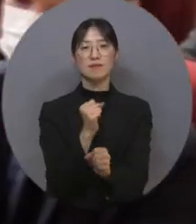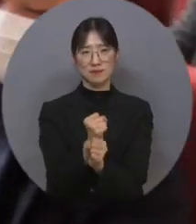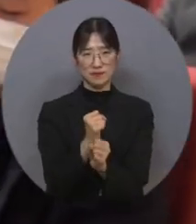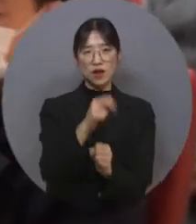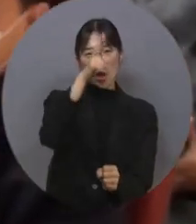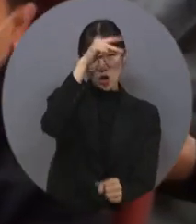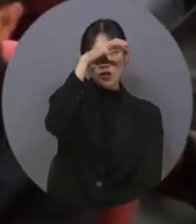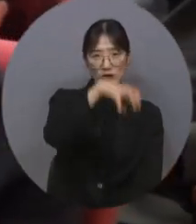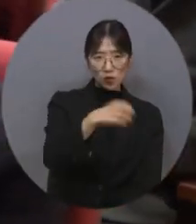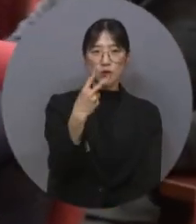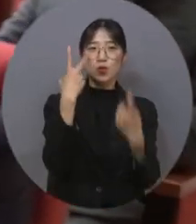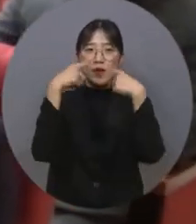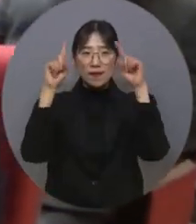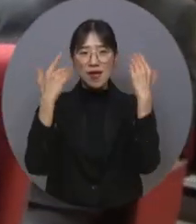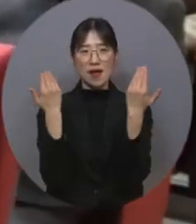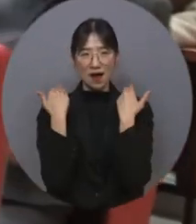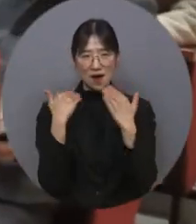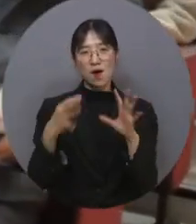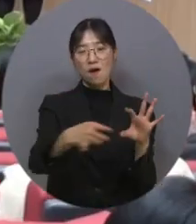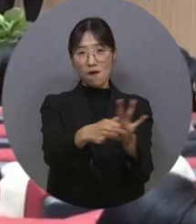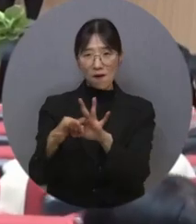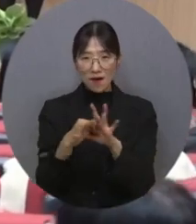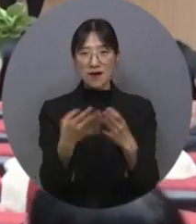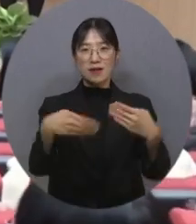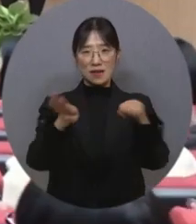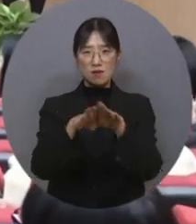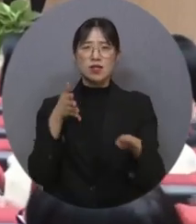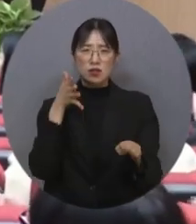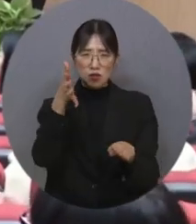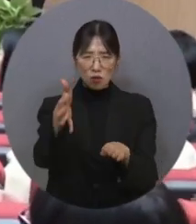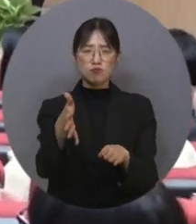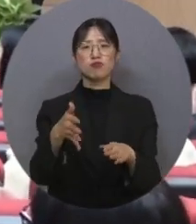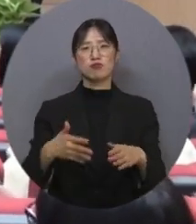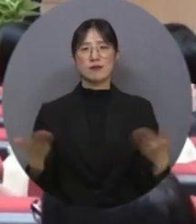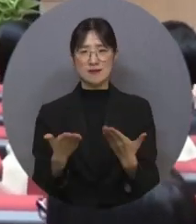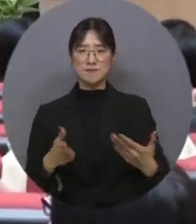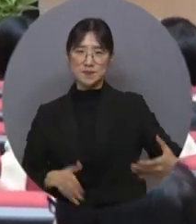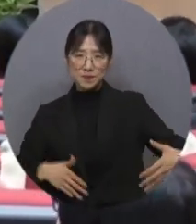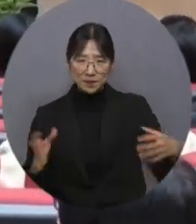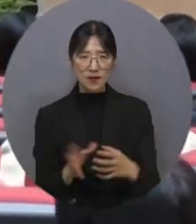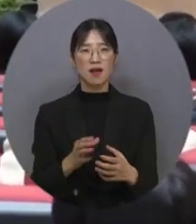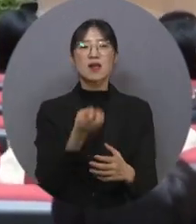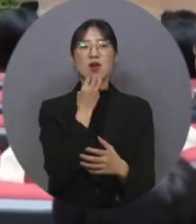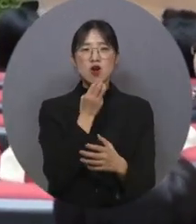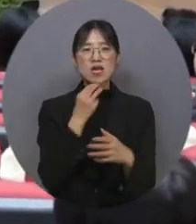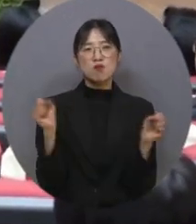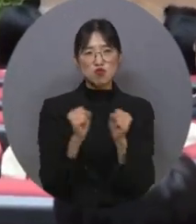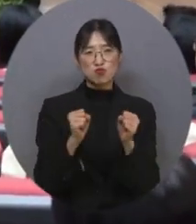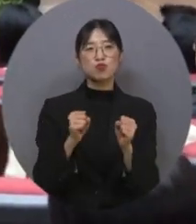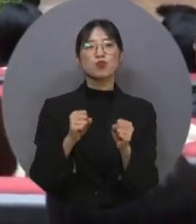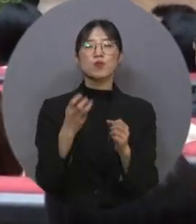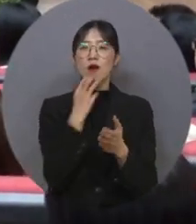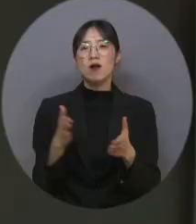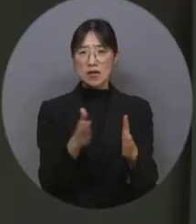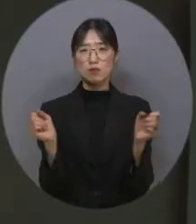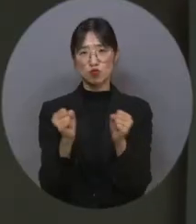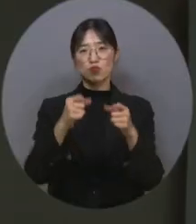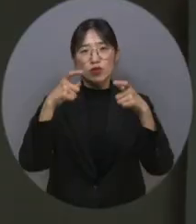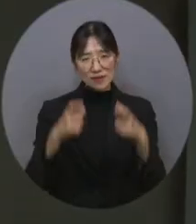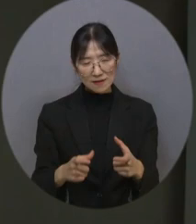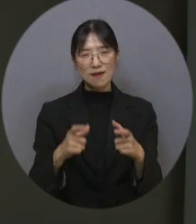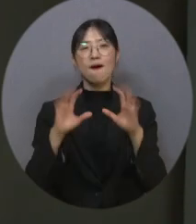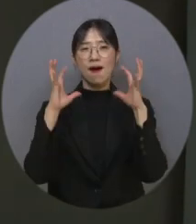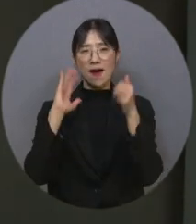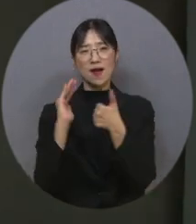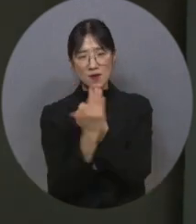경찰서를 비롯한 대학교 등의 유관기관과의 전문적인 협조체계로 경기북부 지역 아동의 행복을 지켜주는